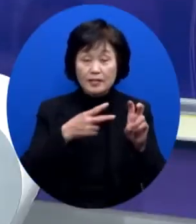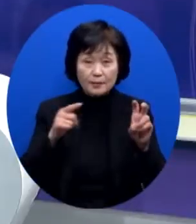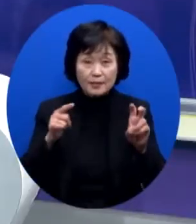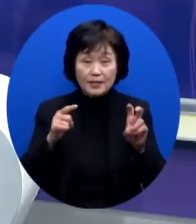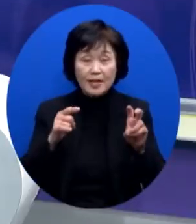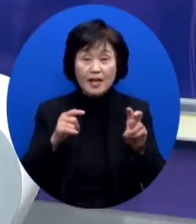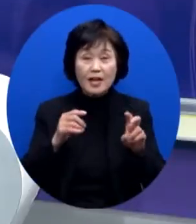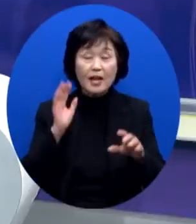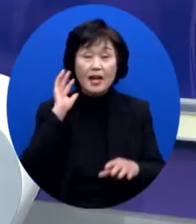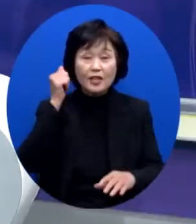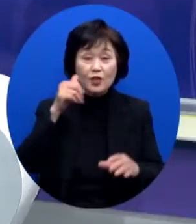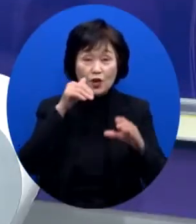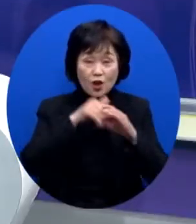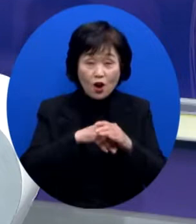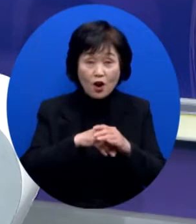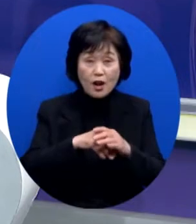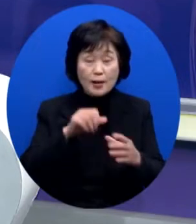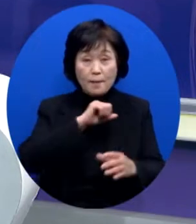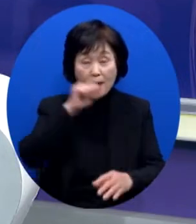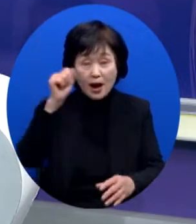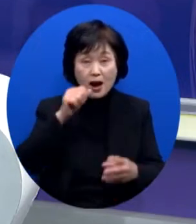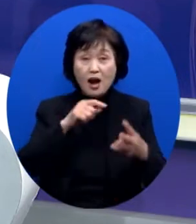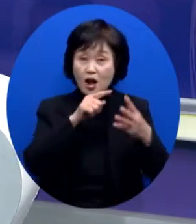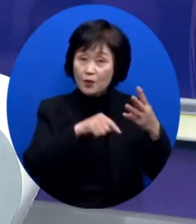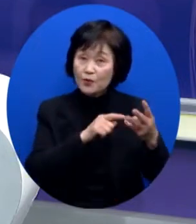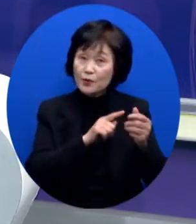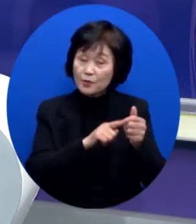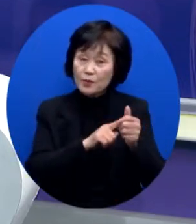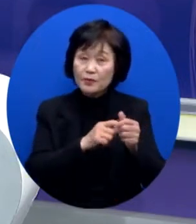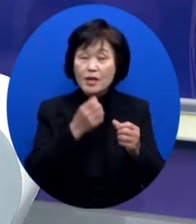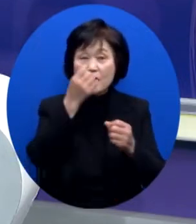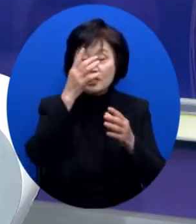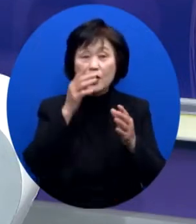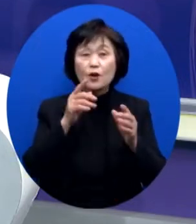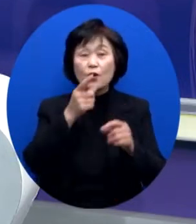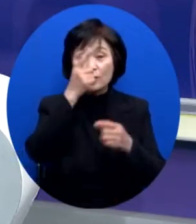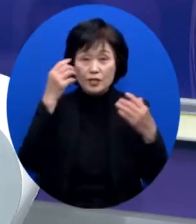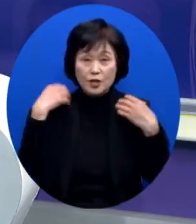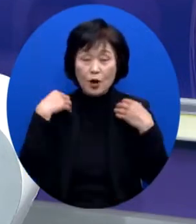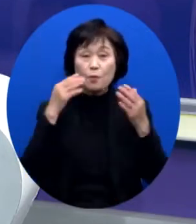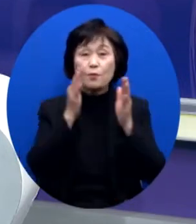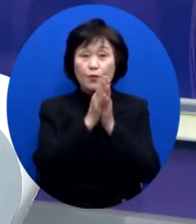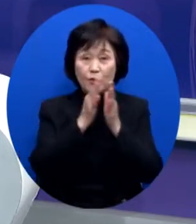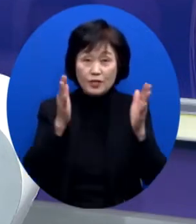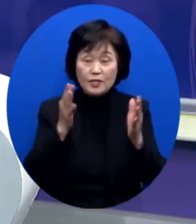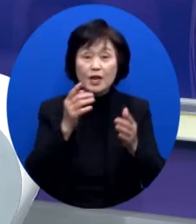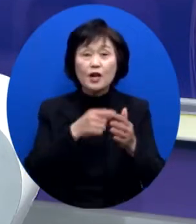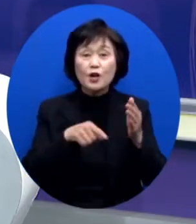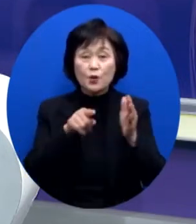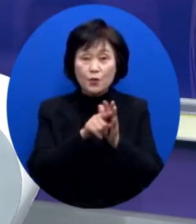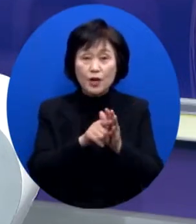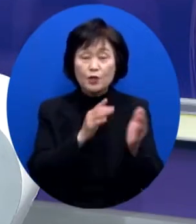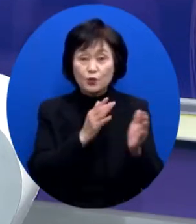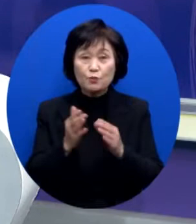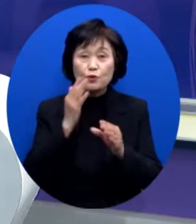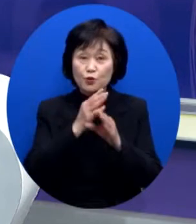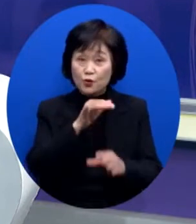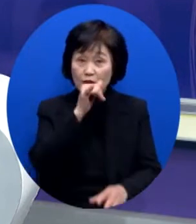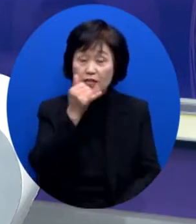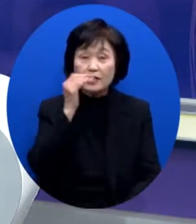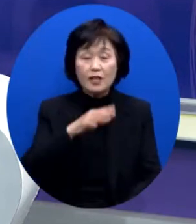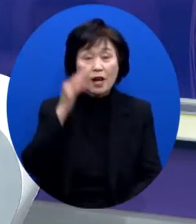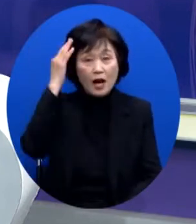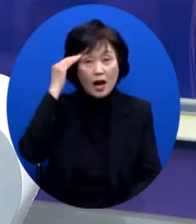당선된 윤석렬 당선인이 새로운 정부 출범을 위한 인수위원회 를 꾸리고 있는데요 그동안 한국교회 과 관심을